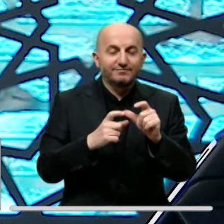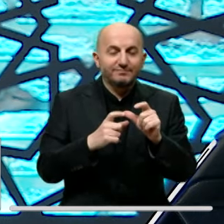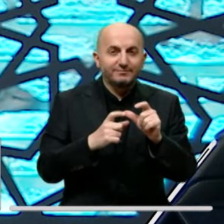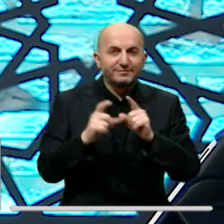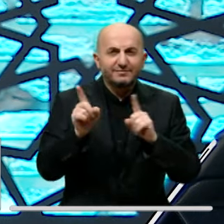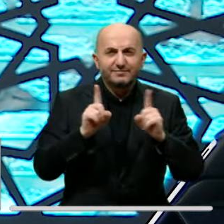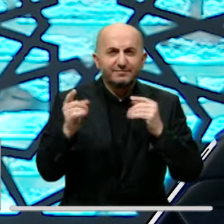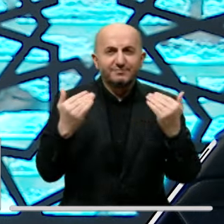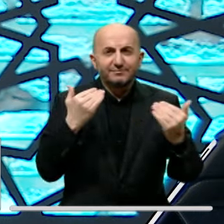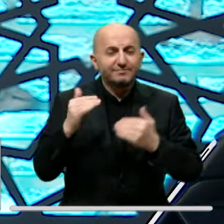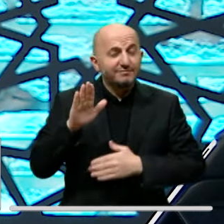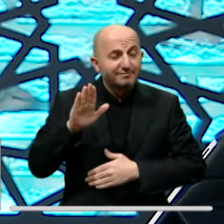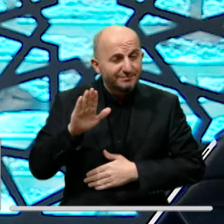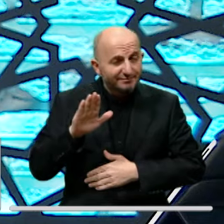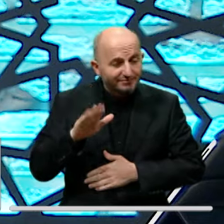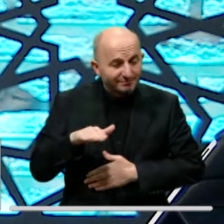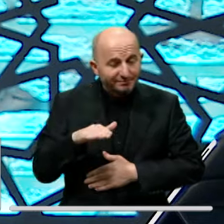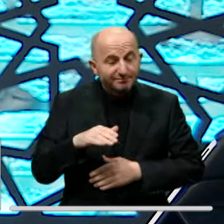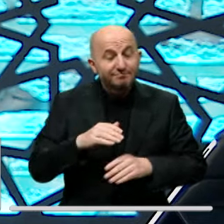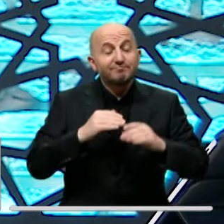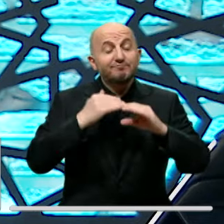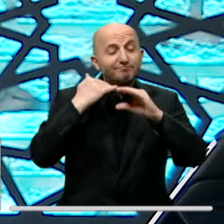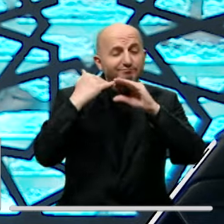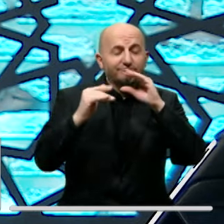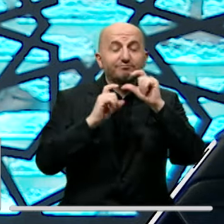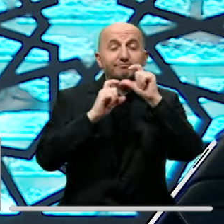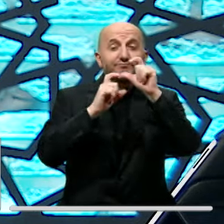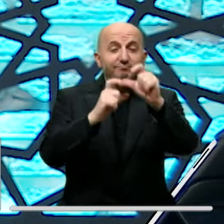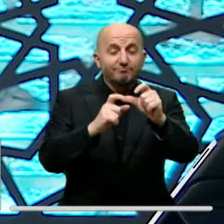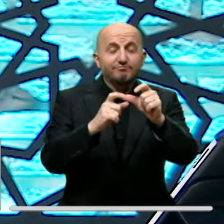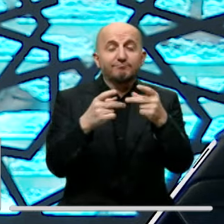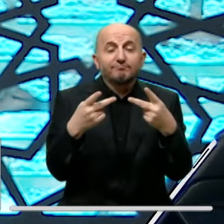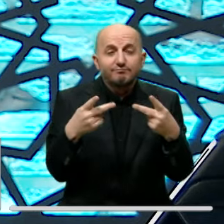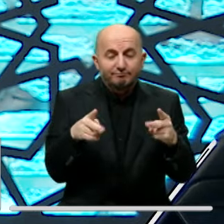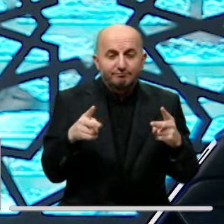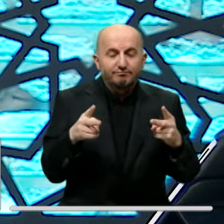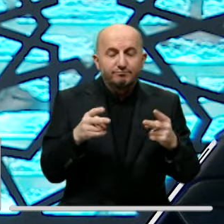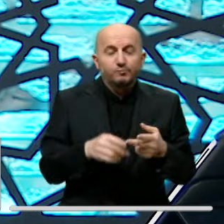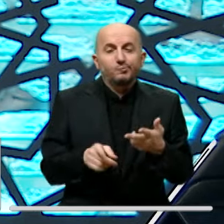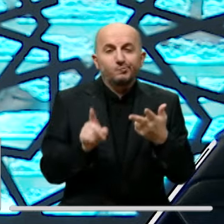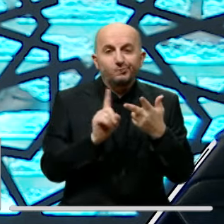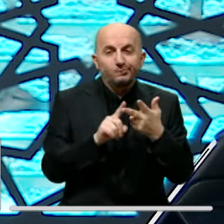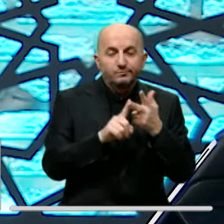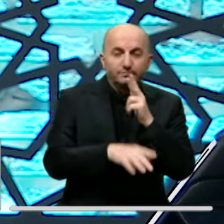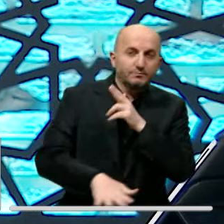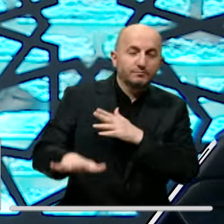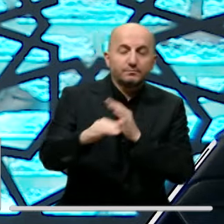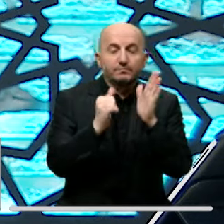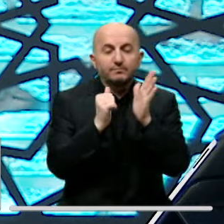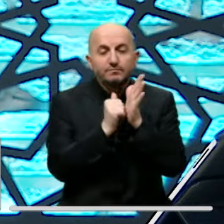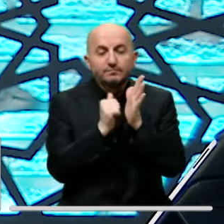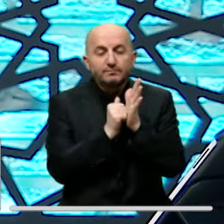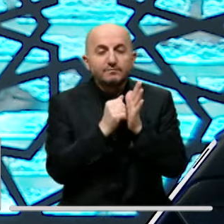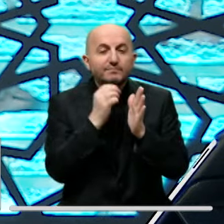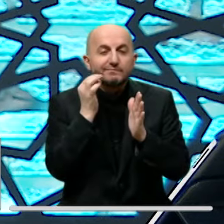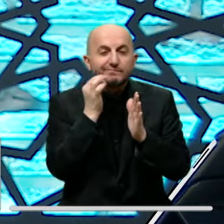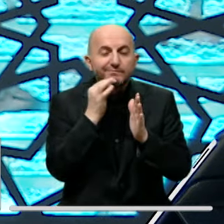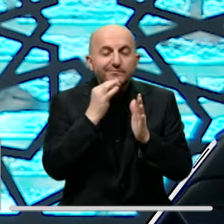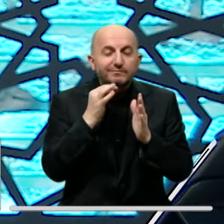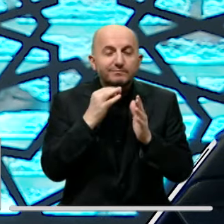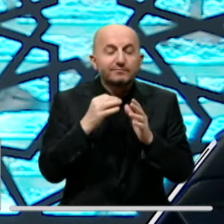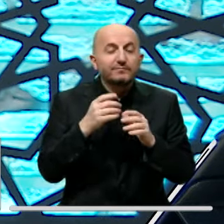diyanetesoralim@diyanet.gov.tr adresi üzerinden de mail yoluyla sorularınızı sormanız mümkün. Ve sosyal medya üzerinden özellikle bizi izlediğiniz esnada aklınıza